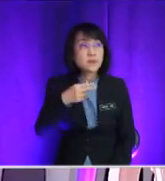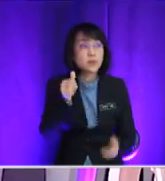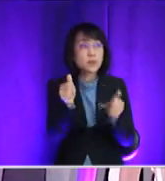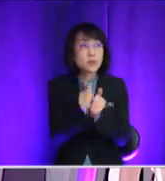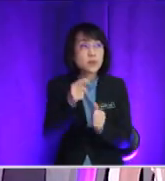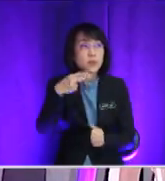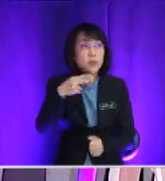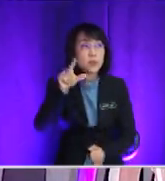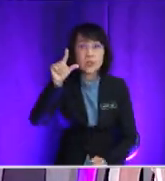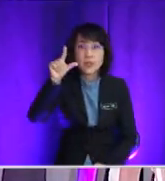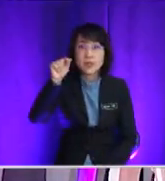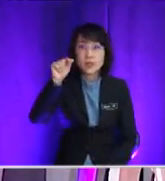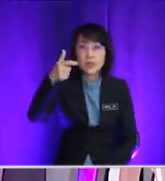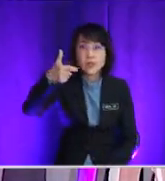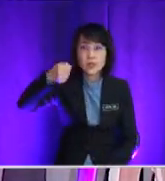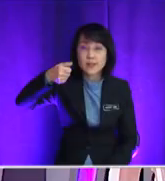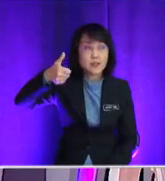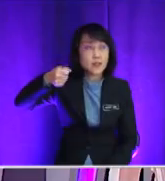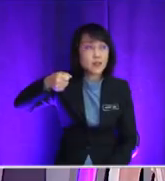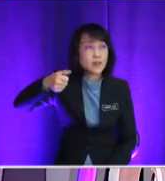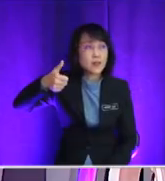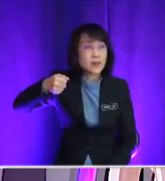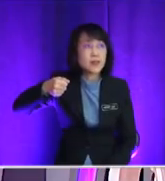sebab takut tergunting takut